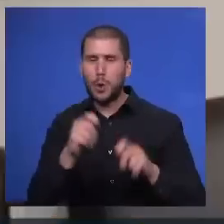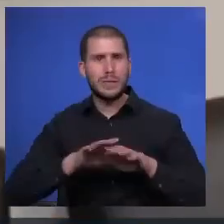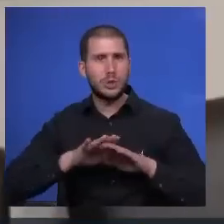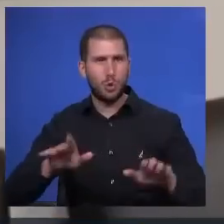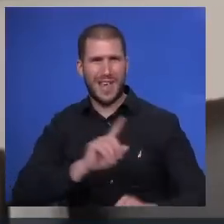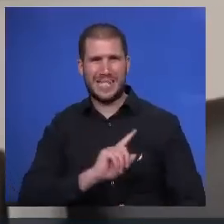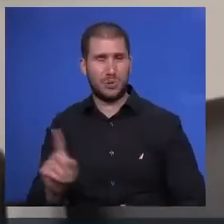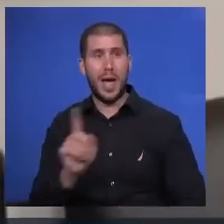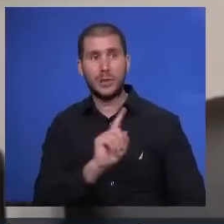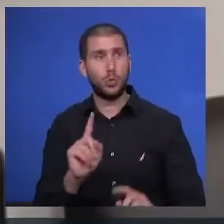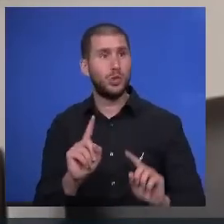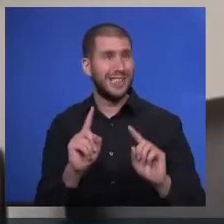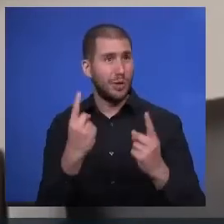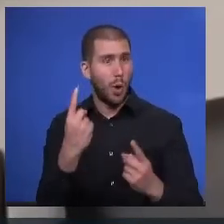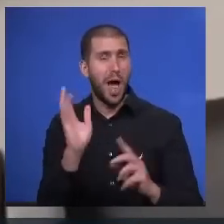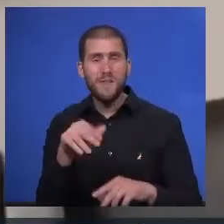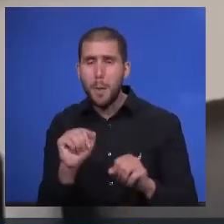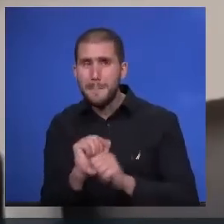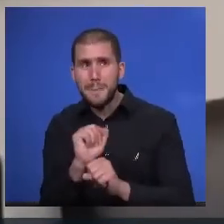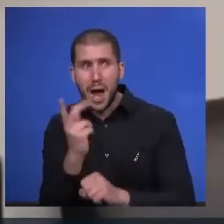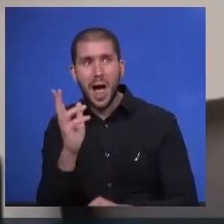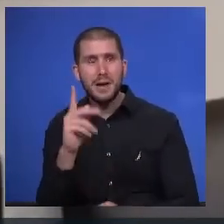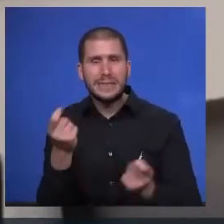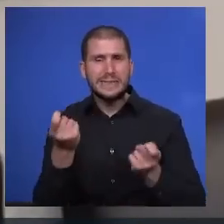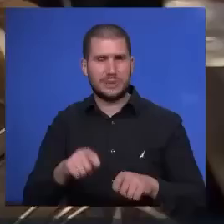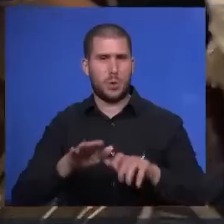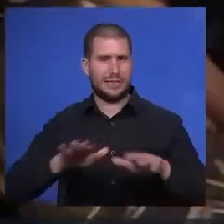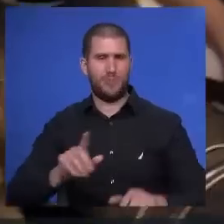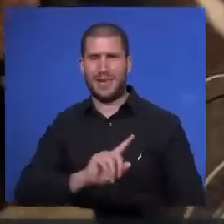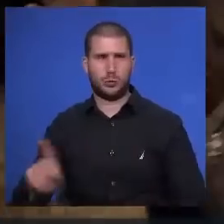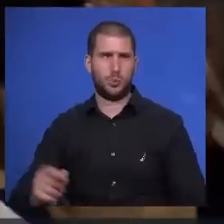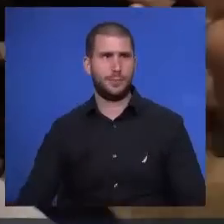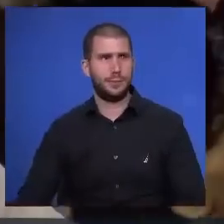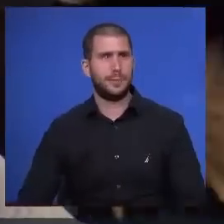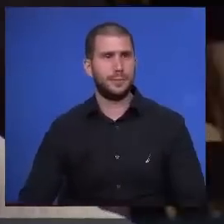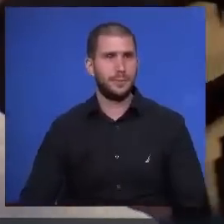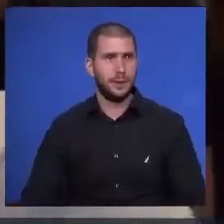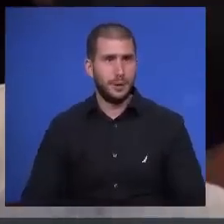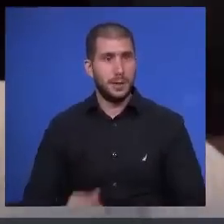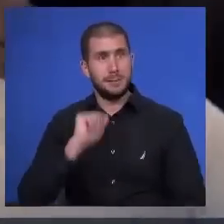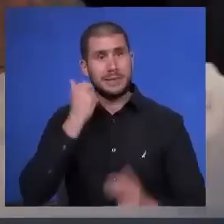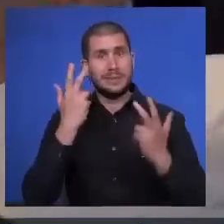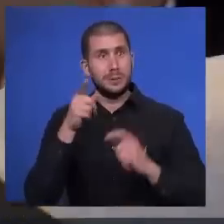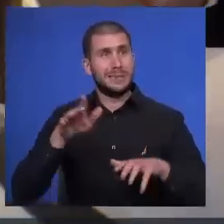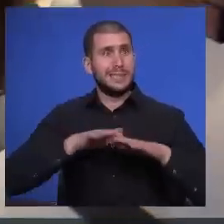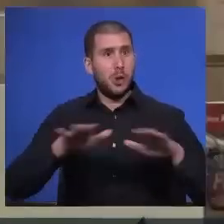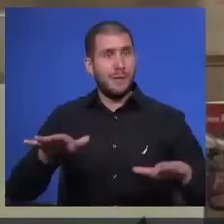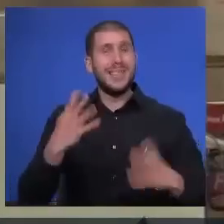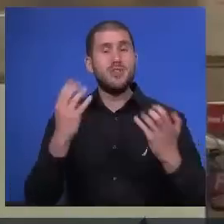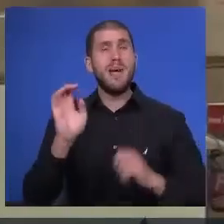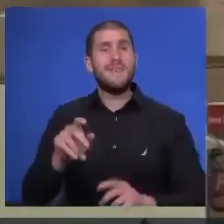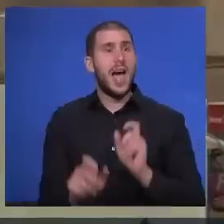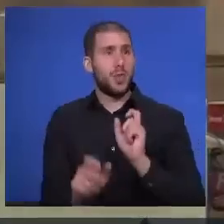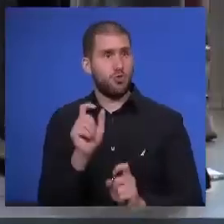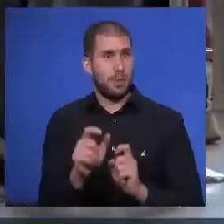גוריון, אסור ששום אירוע, גם אם המחאה, יסגור את השדה. מחר צפויים לעבור בנתב"ג כ-90,000